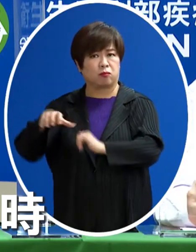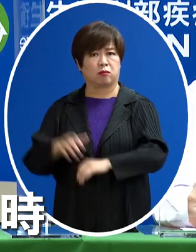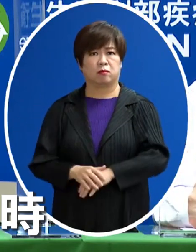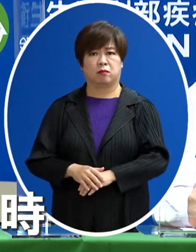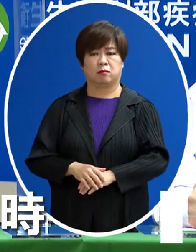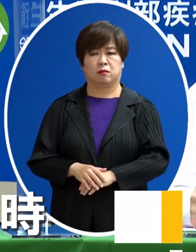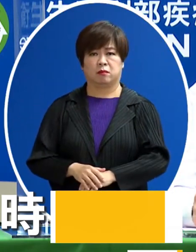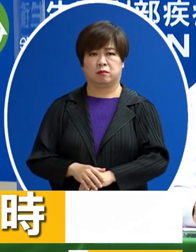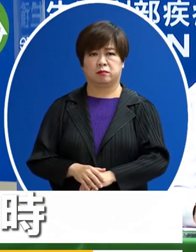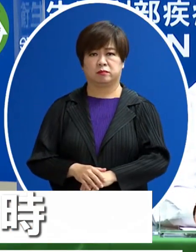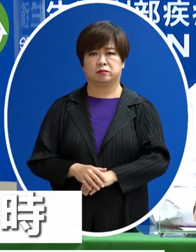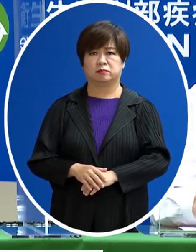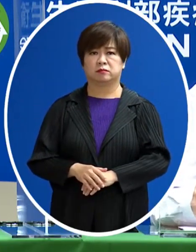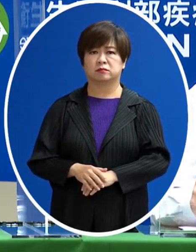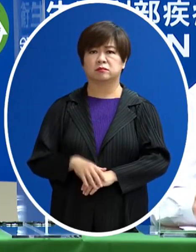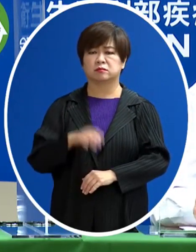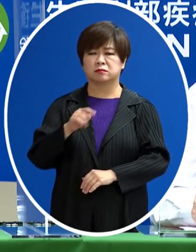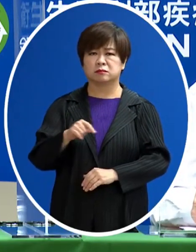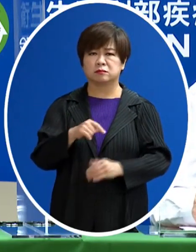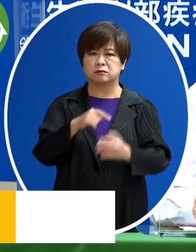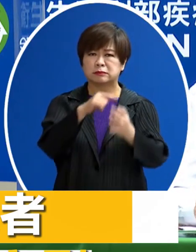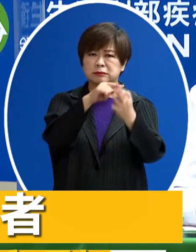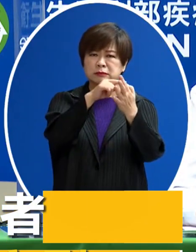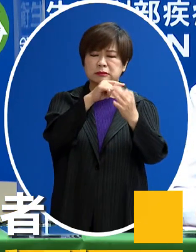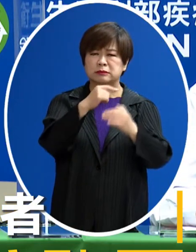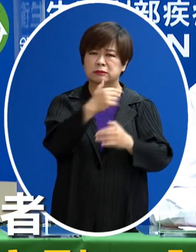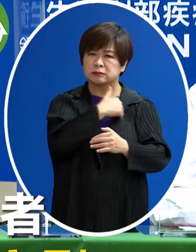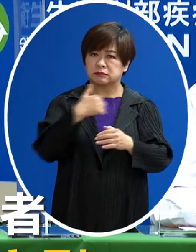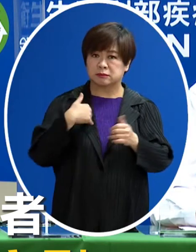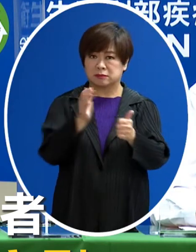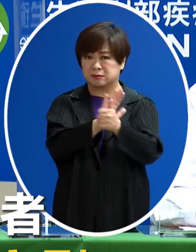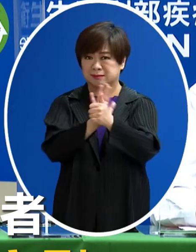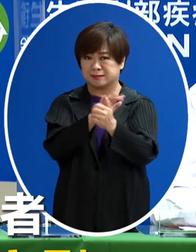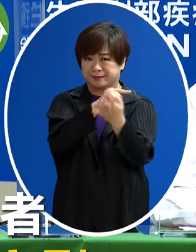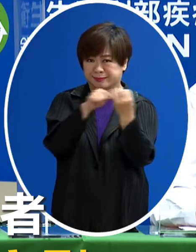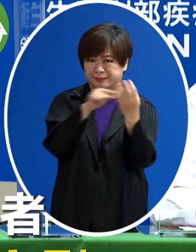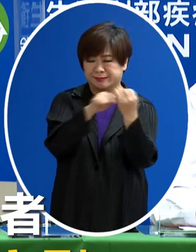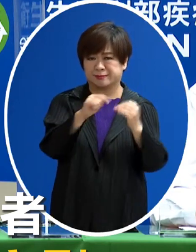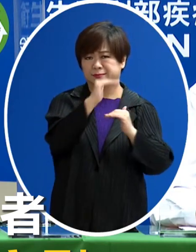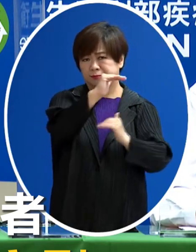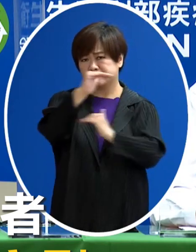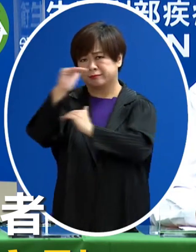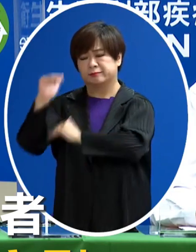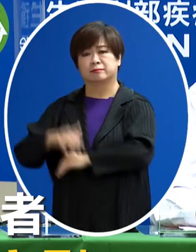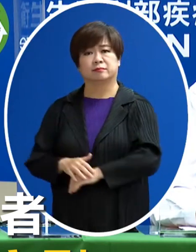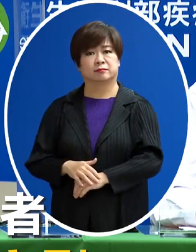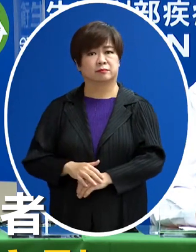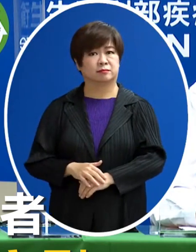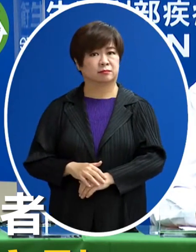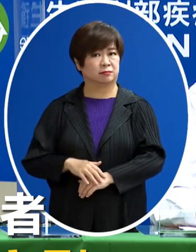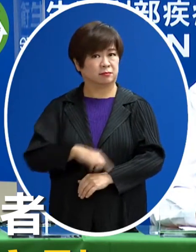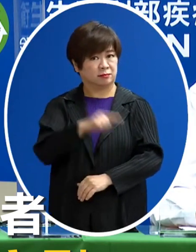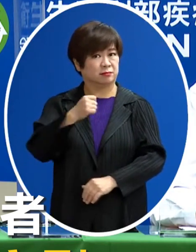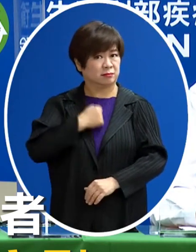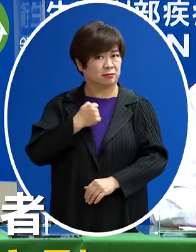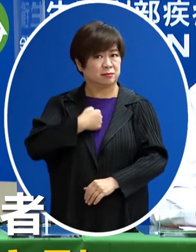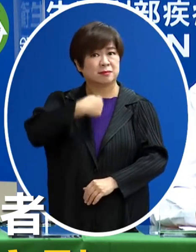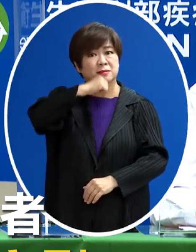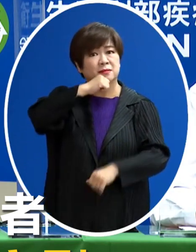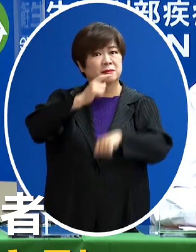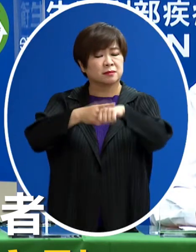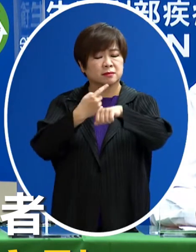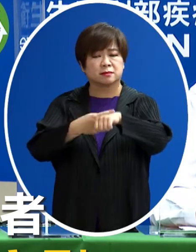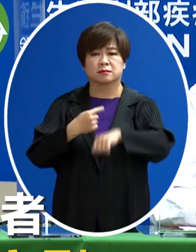都量的各有所不同。那每一天的状况，大家知道台湾社会的习俗，也